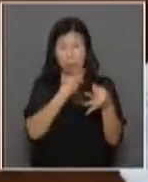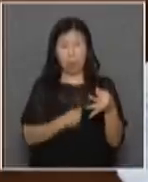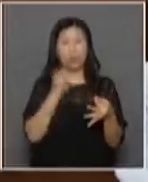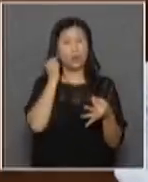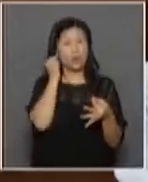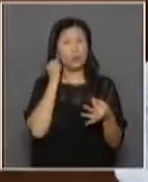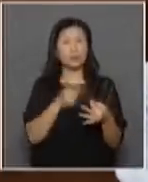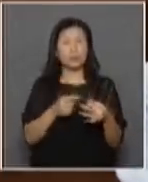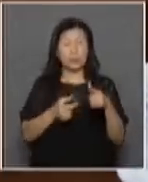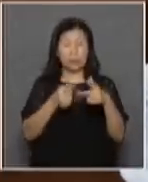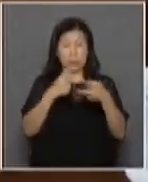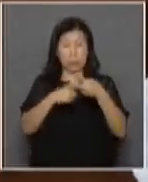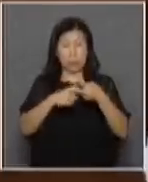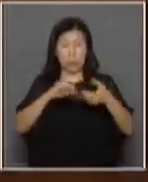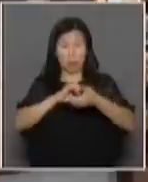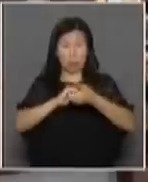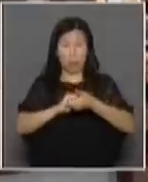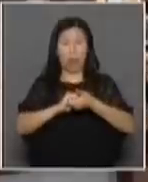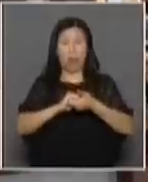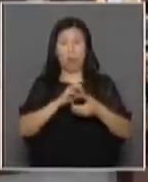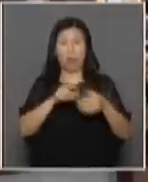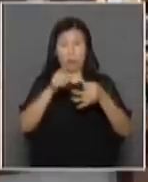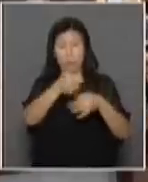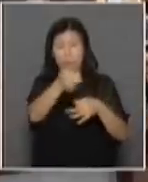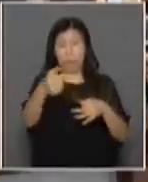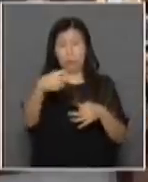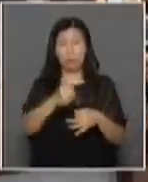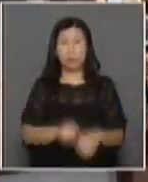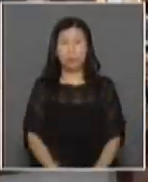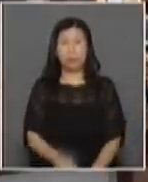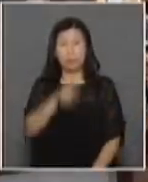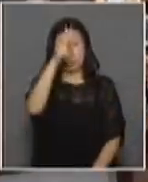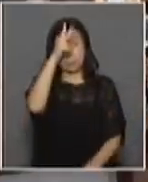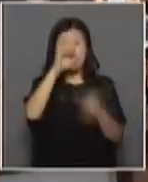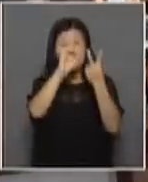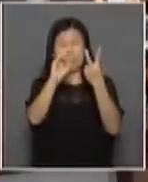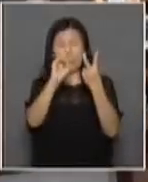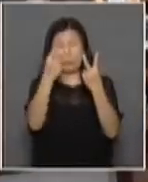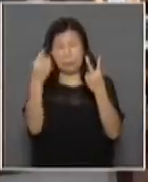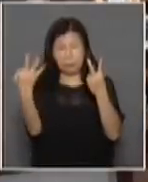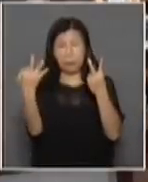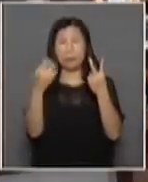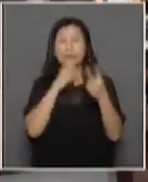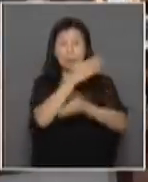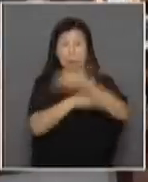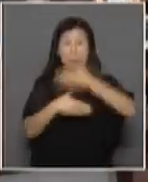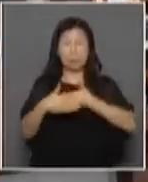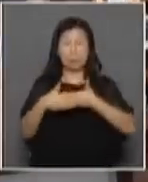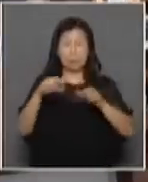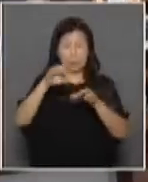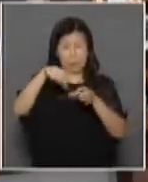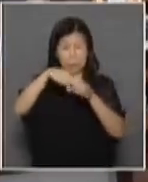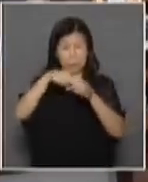跟住我哋请工党嘅叶荣。 多谢主席。根据政府2013年嘅残疾贫穷报告